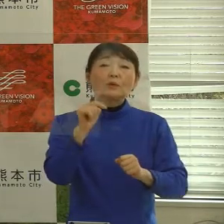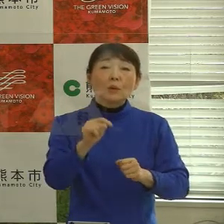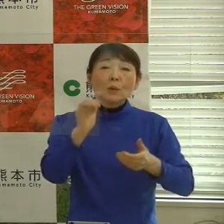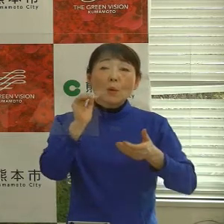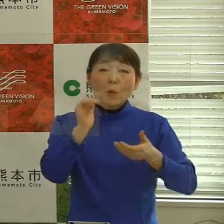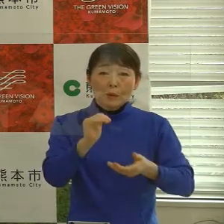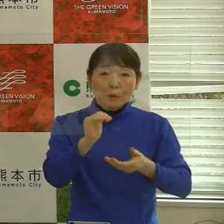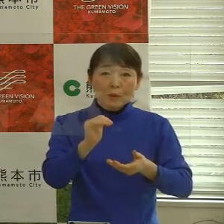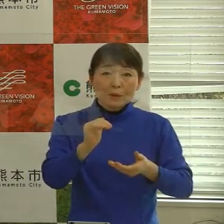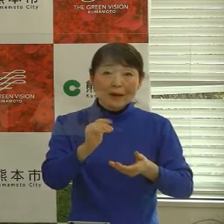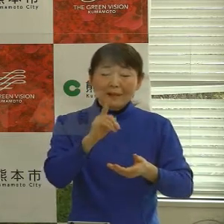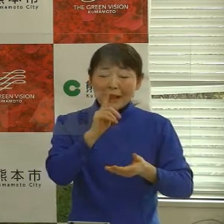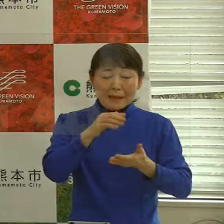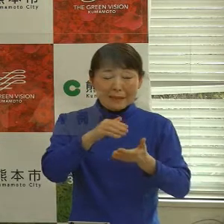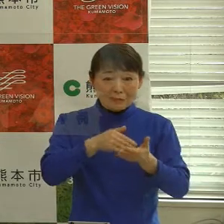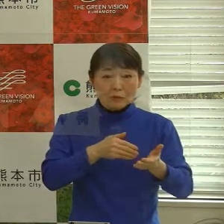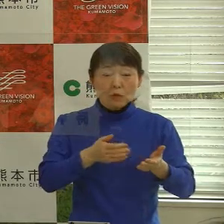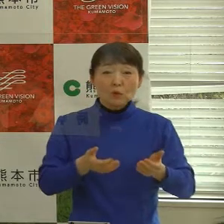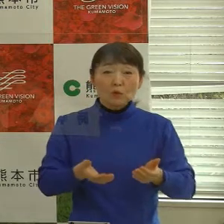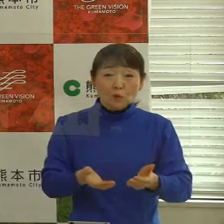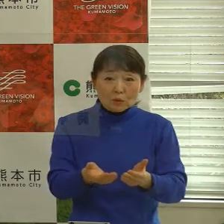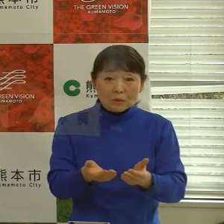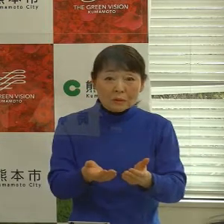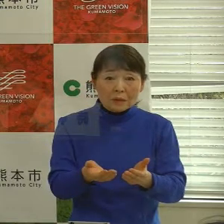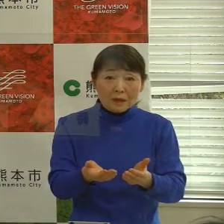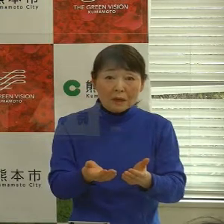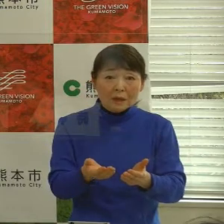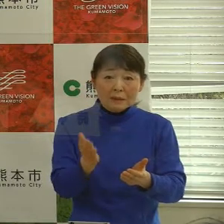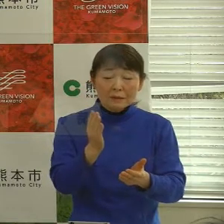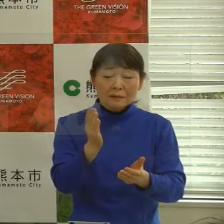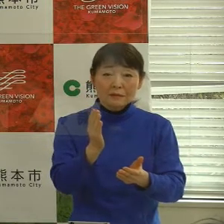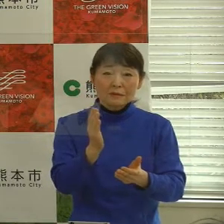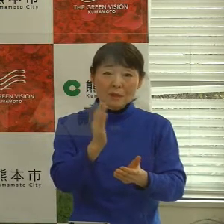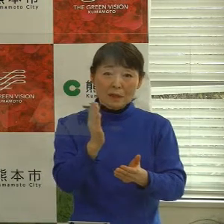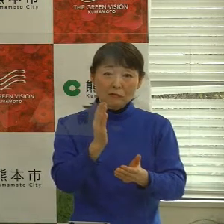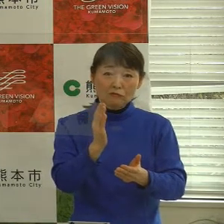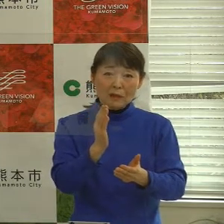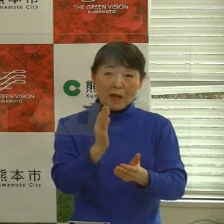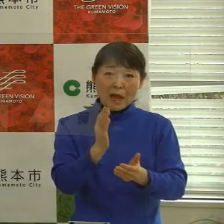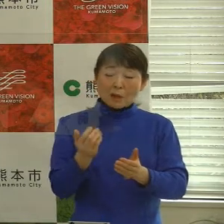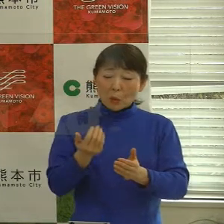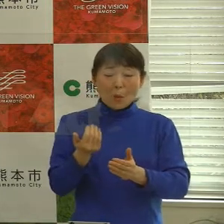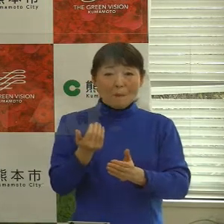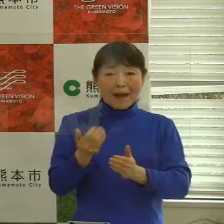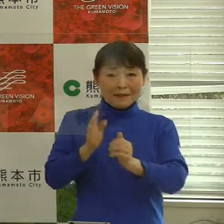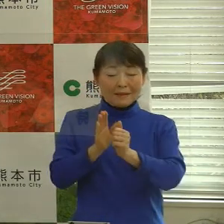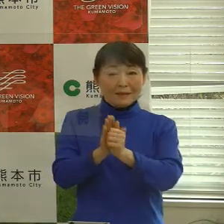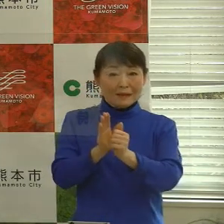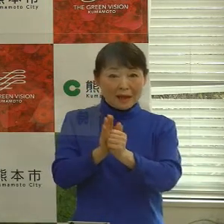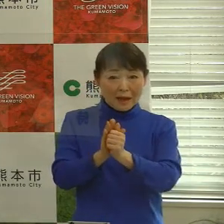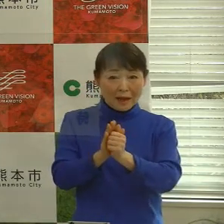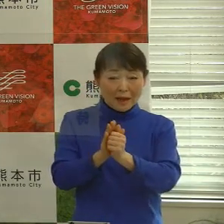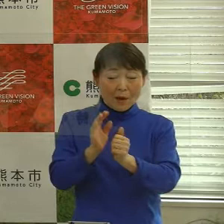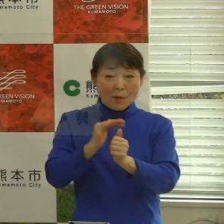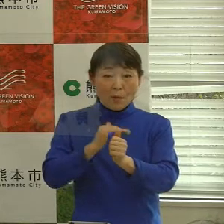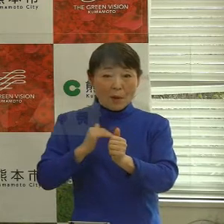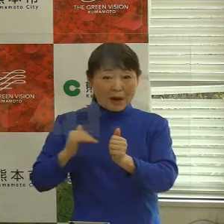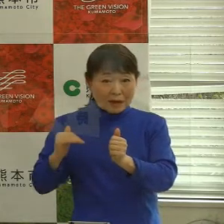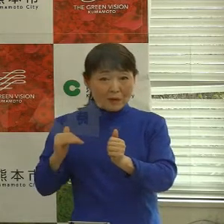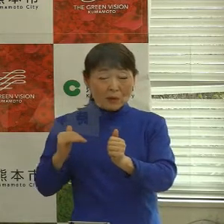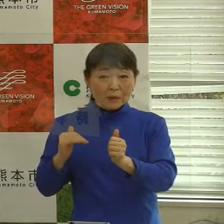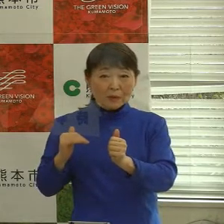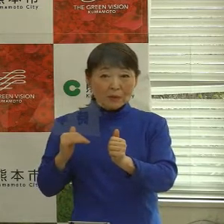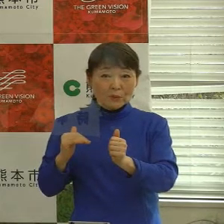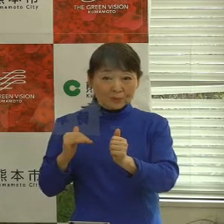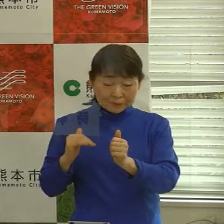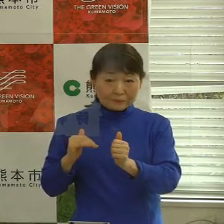によって実は内密出産に至らないで、さまざまな支援が我々としてはその現